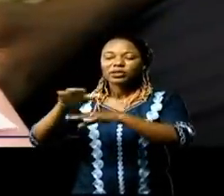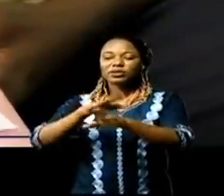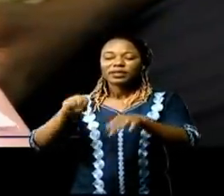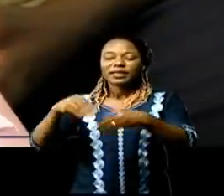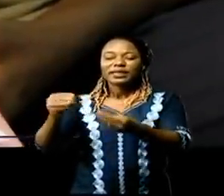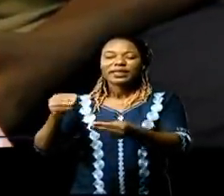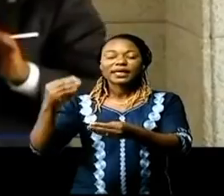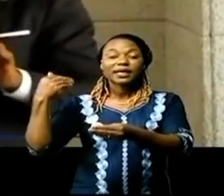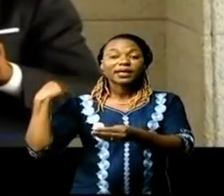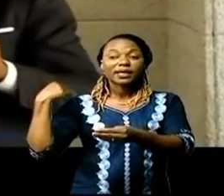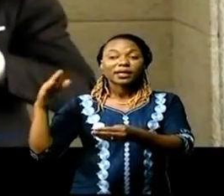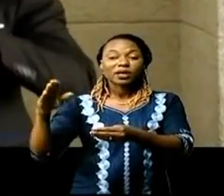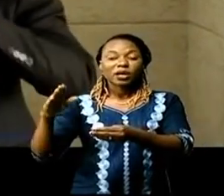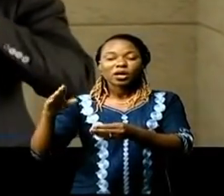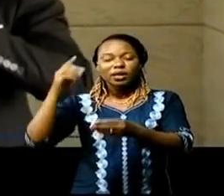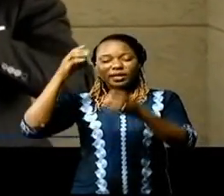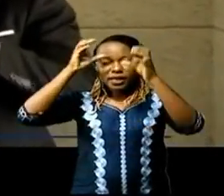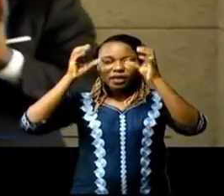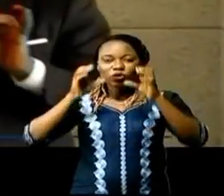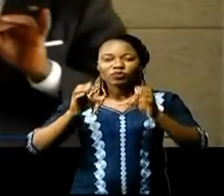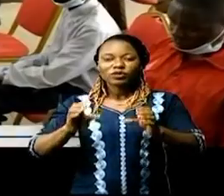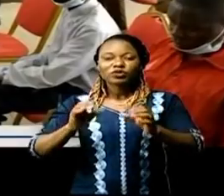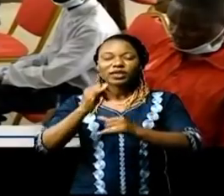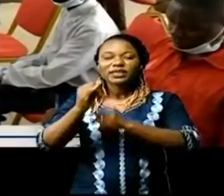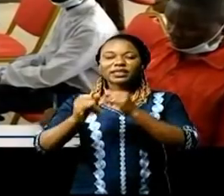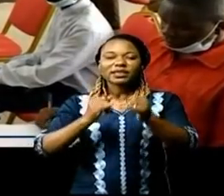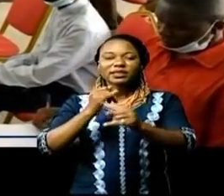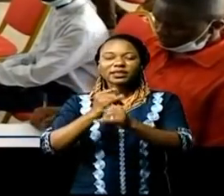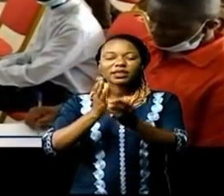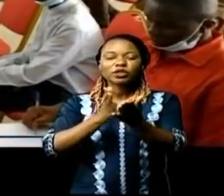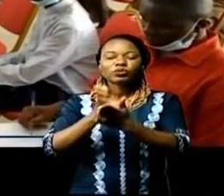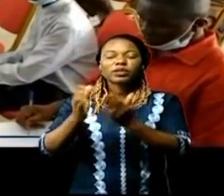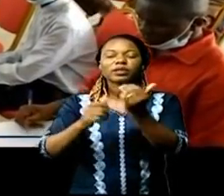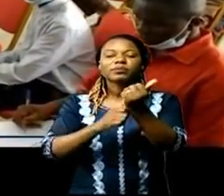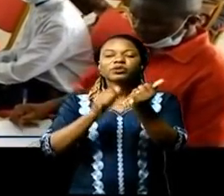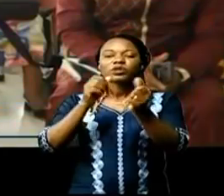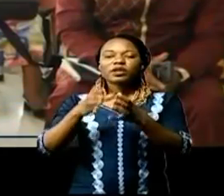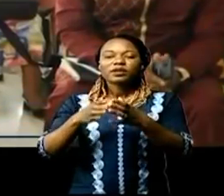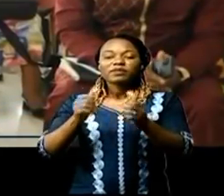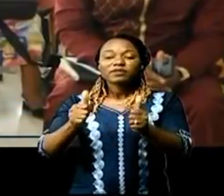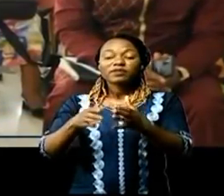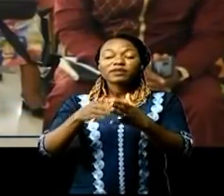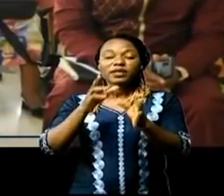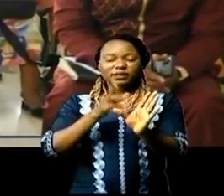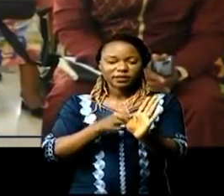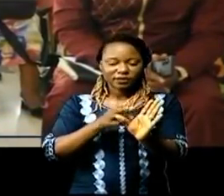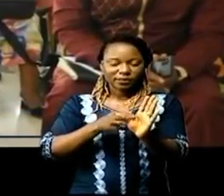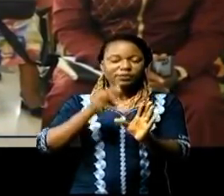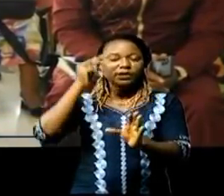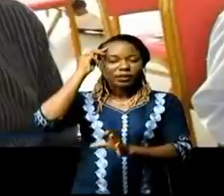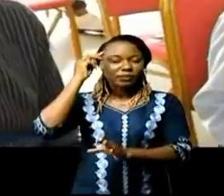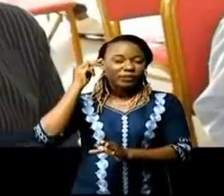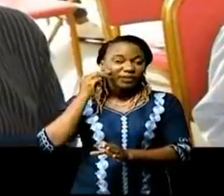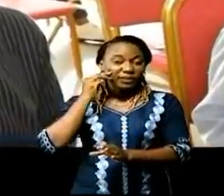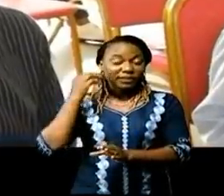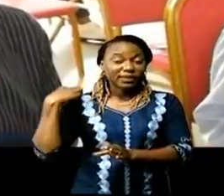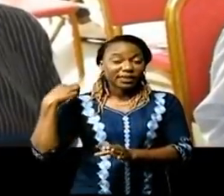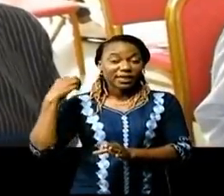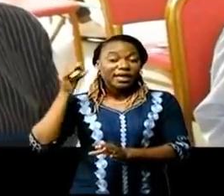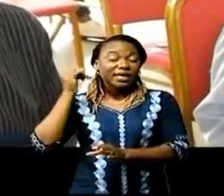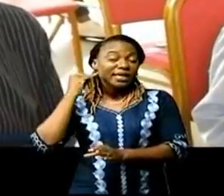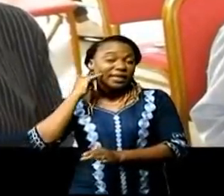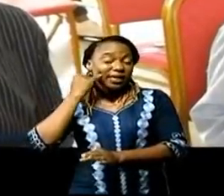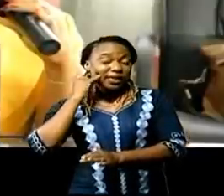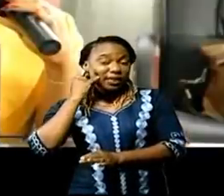œuvre effectif de la Convention internationale sur le droit des personnes vivant avec handicap. La ministre déléguée en charge des personnes vivant